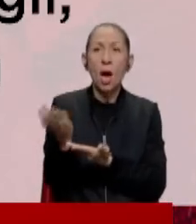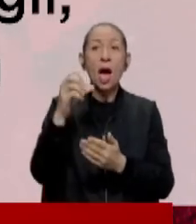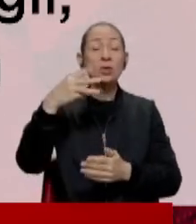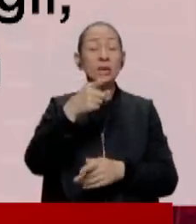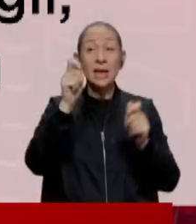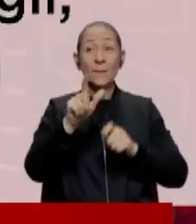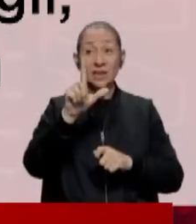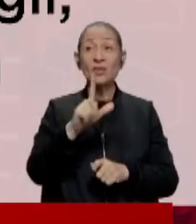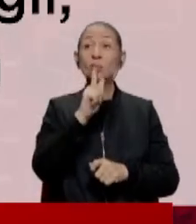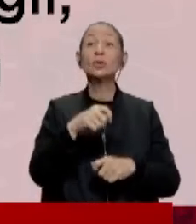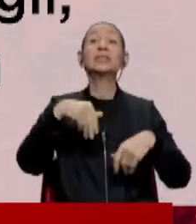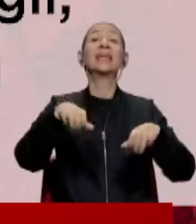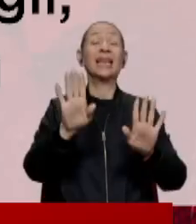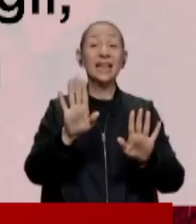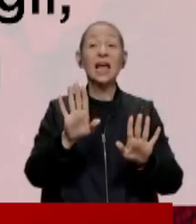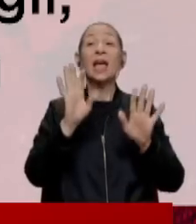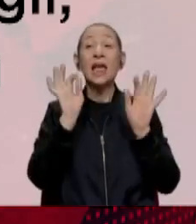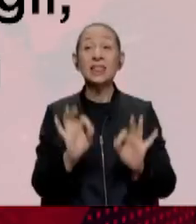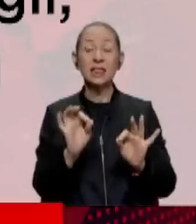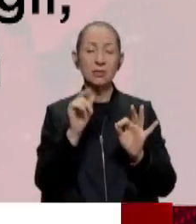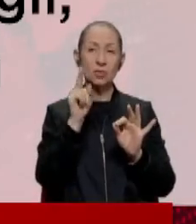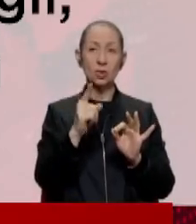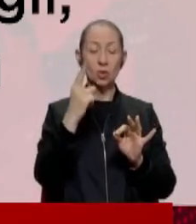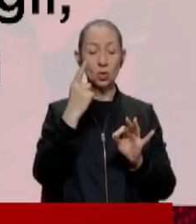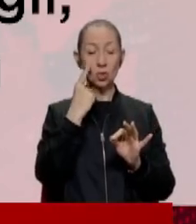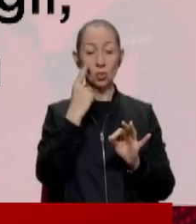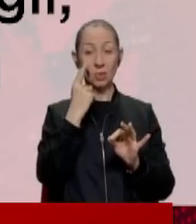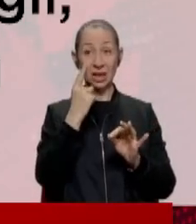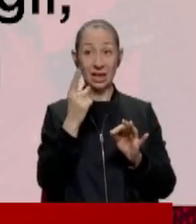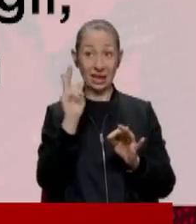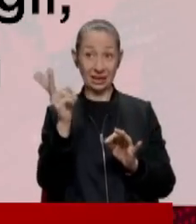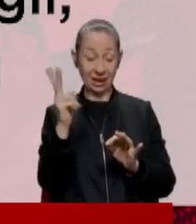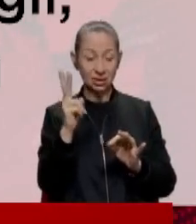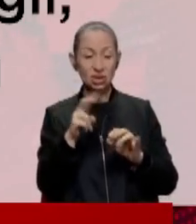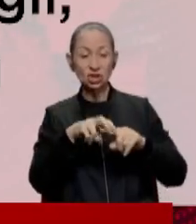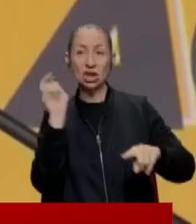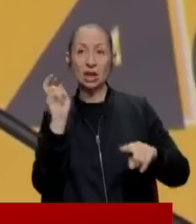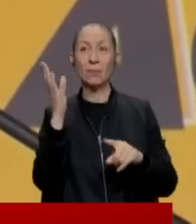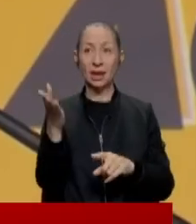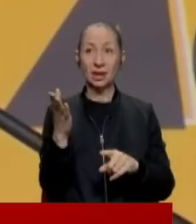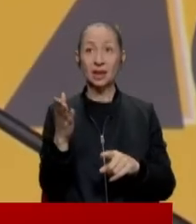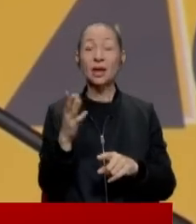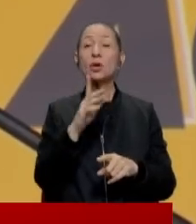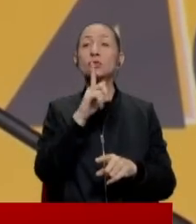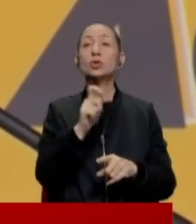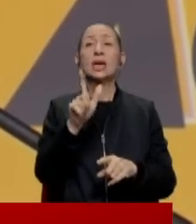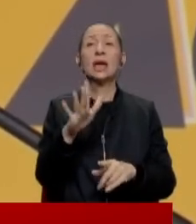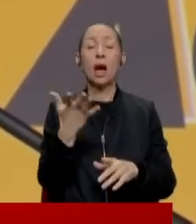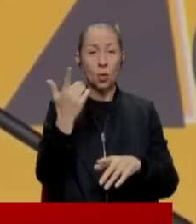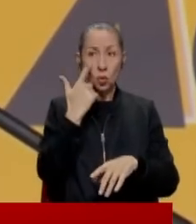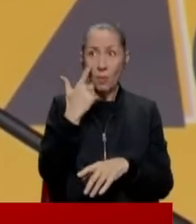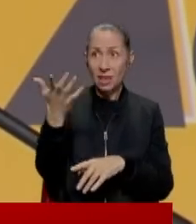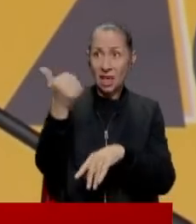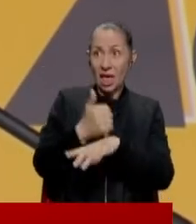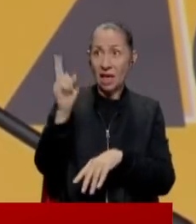Erdoğan'ın yapması gereken vaat vermek değil izzeti İkbal'le bab-ı hükümetten çekilmektir vaate gerek yok Halen